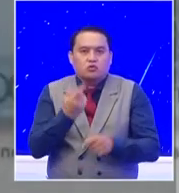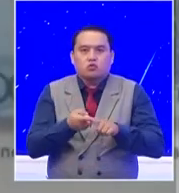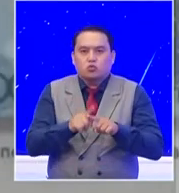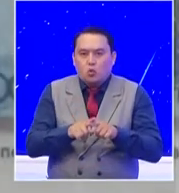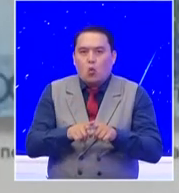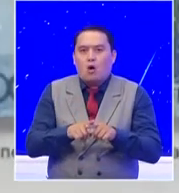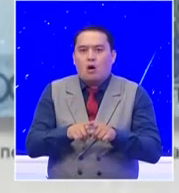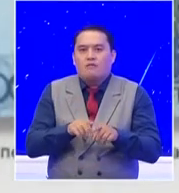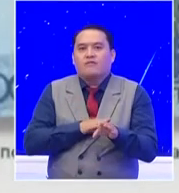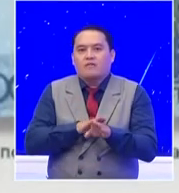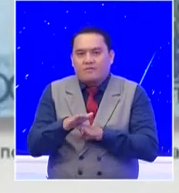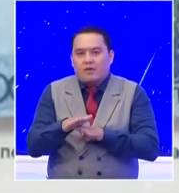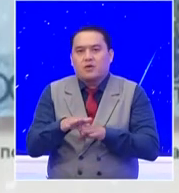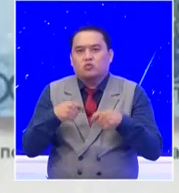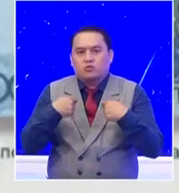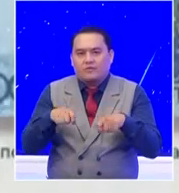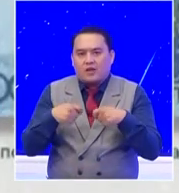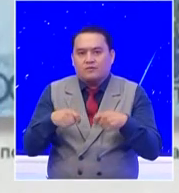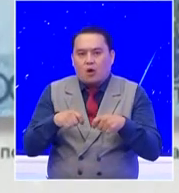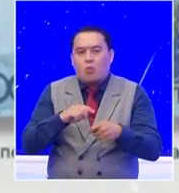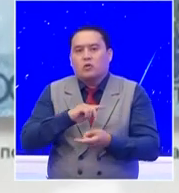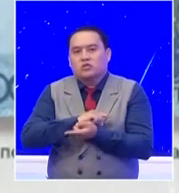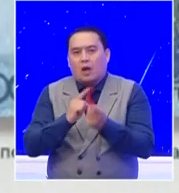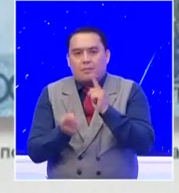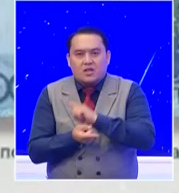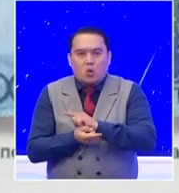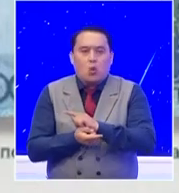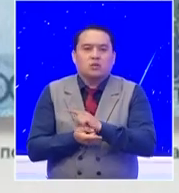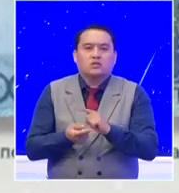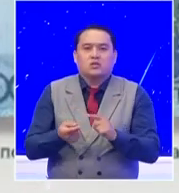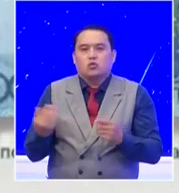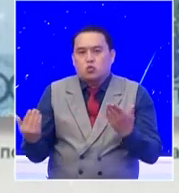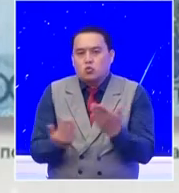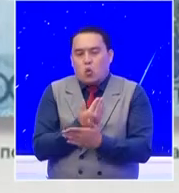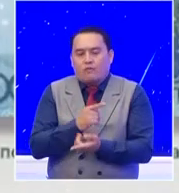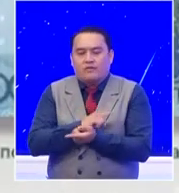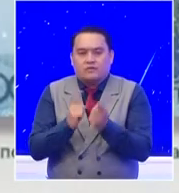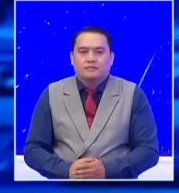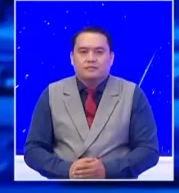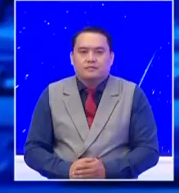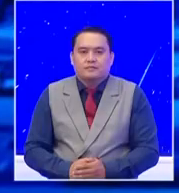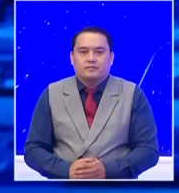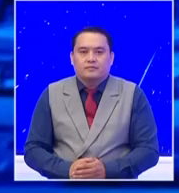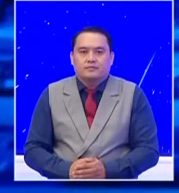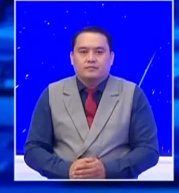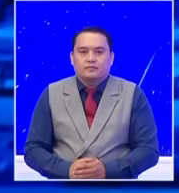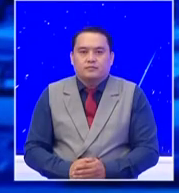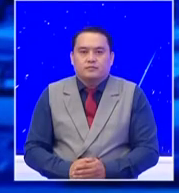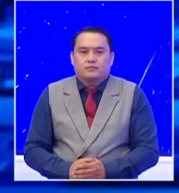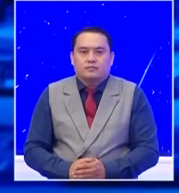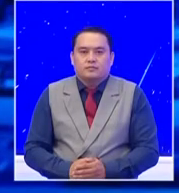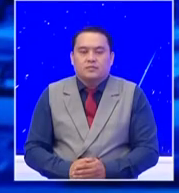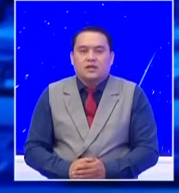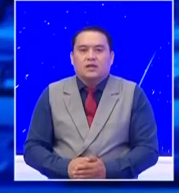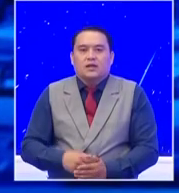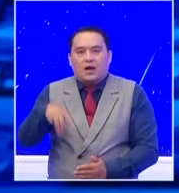образца, а также осуществлять их замену на денежные знаки нового образца. Юная